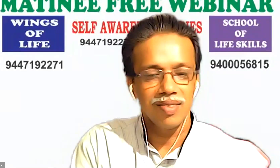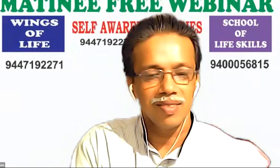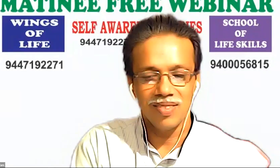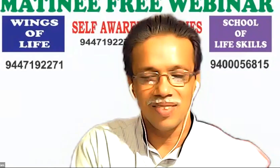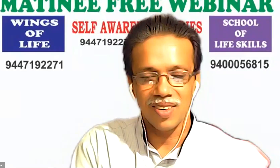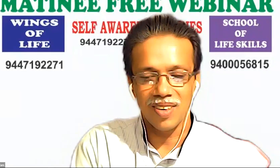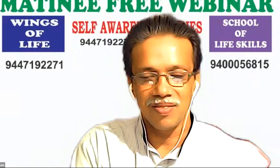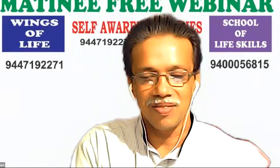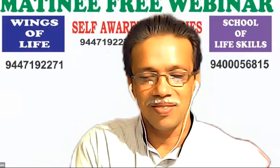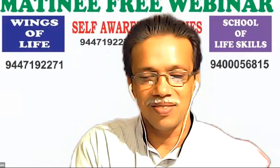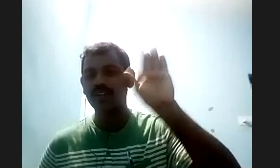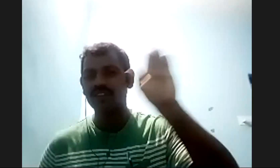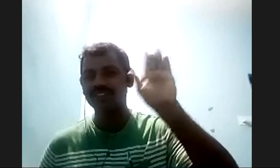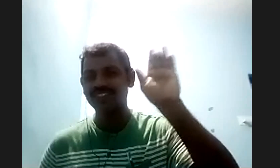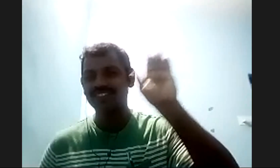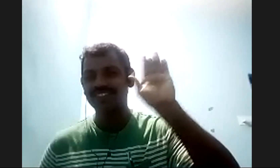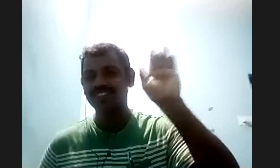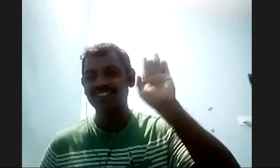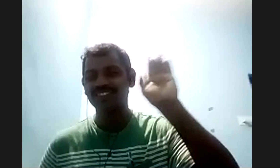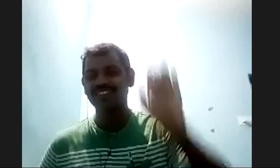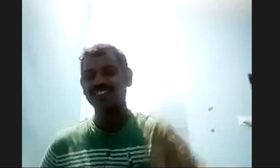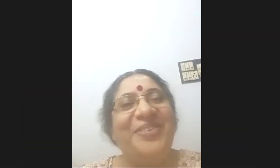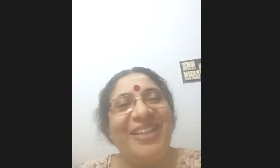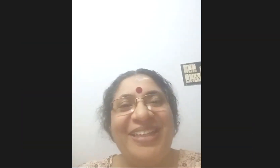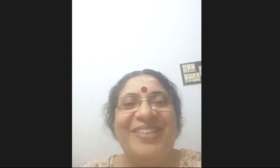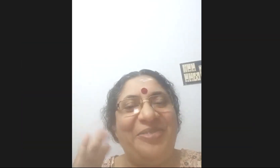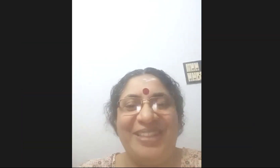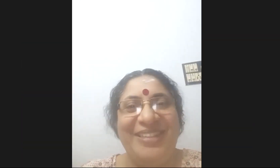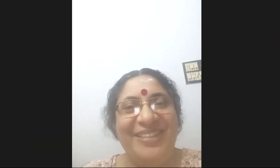ഗുഡ് നൈറ്റ്, താങ്ക് യു, ഗുഡ് നൈറ്റ്. ഓക്കെ.